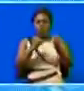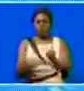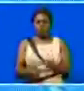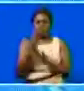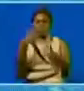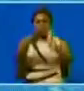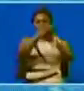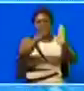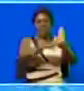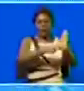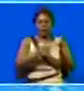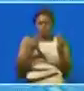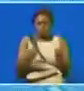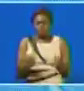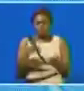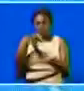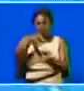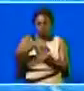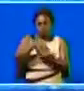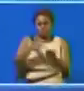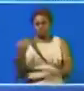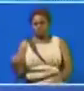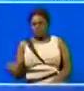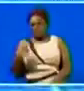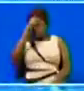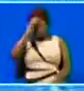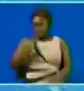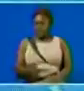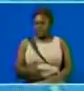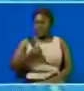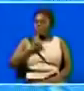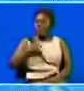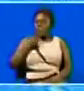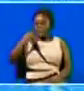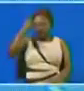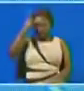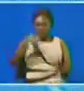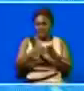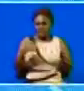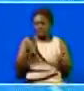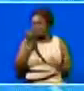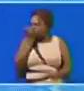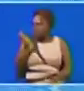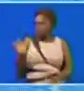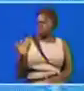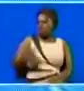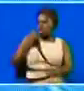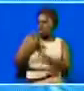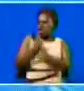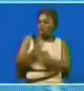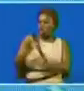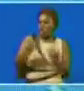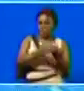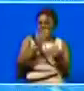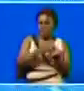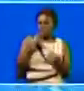mikakati maalum ya kutatua kesi za watoto, jaji Mwilu hasa alionya wazazi dhidi ya kuyatelekeza majukumu yao ya ulezi,